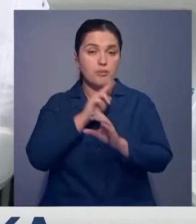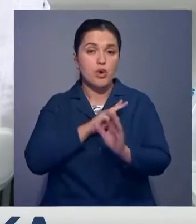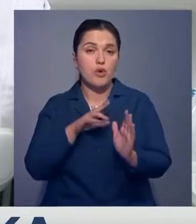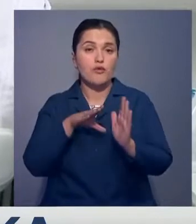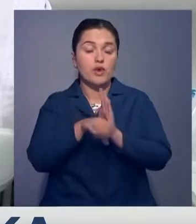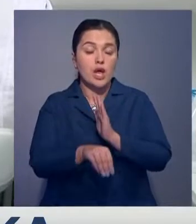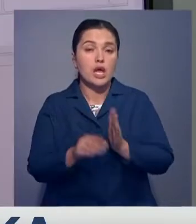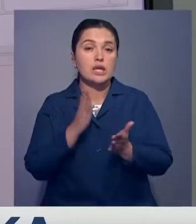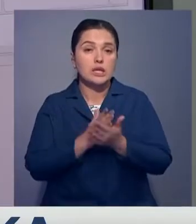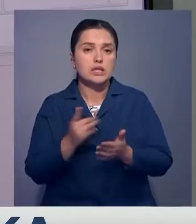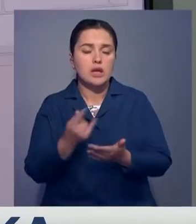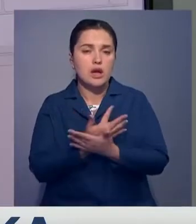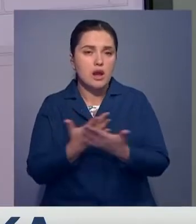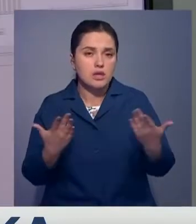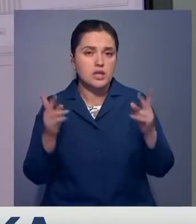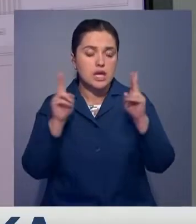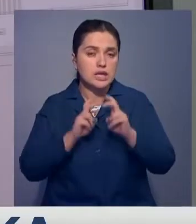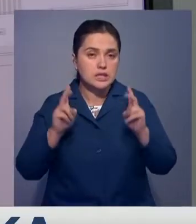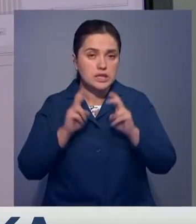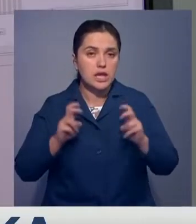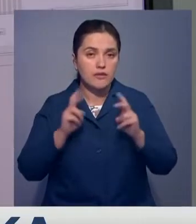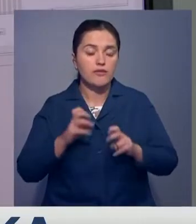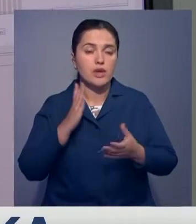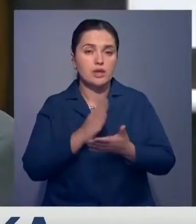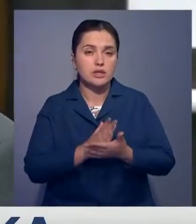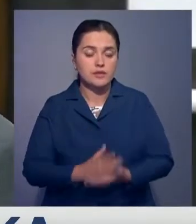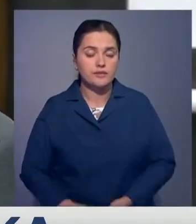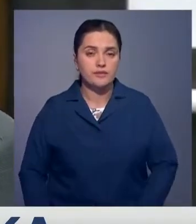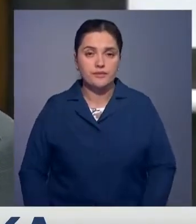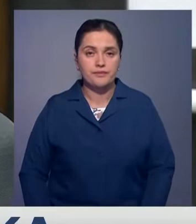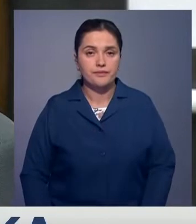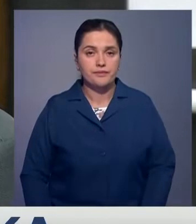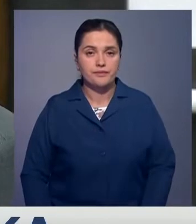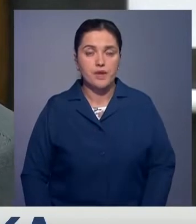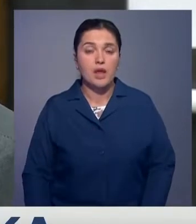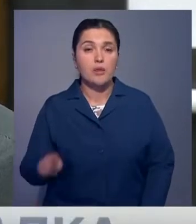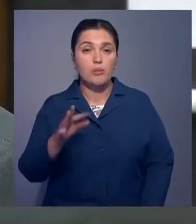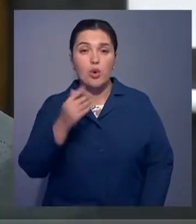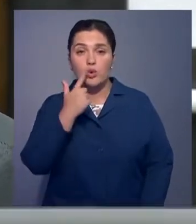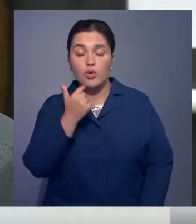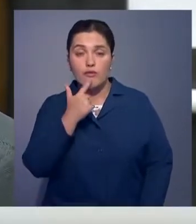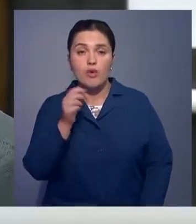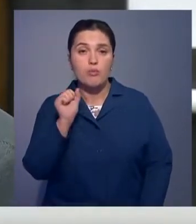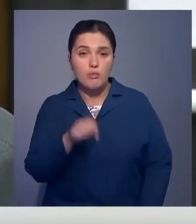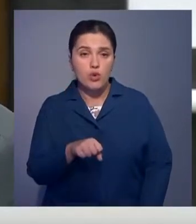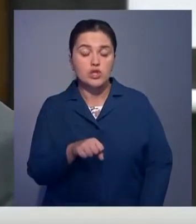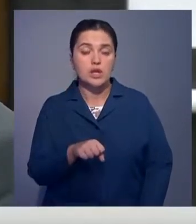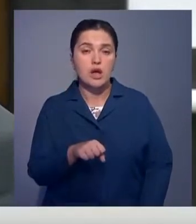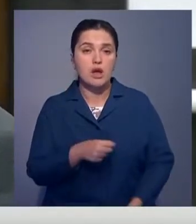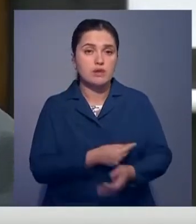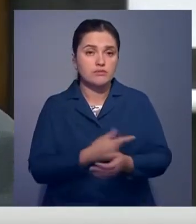здесь проводят десятки исследований в том числе и на генном уровне днк по генетике можно определить инфекционное заболевание